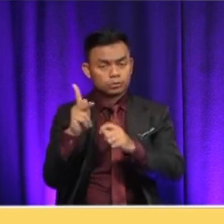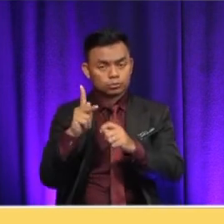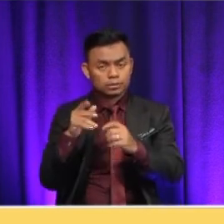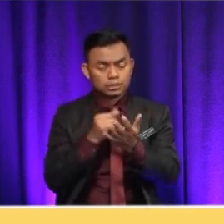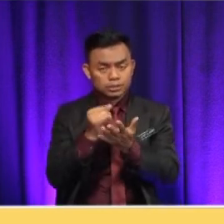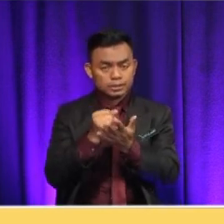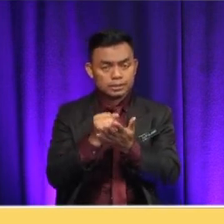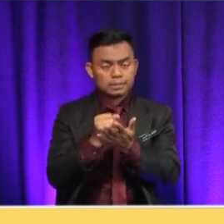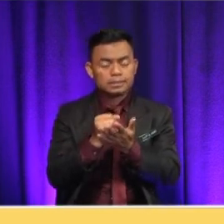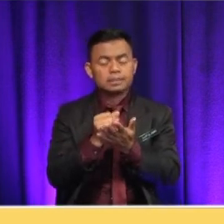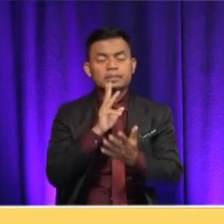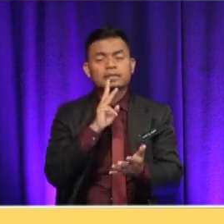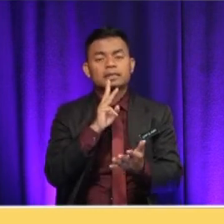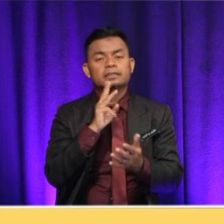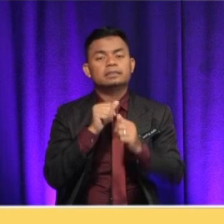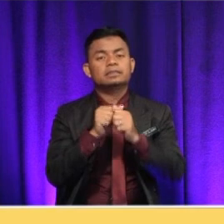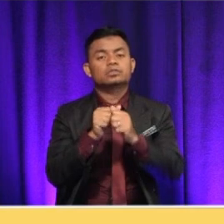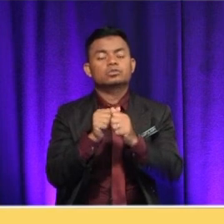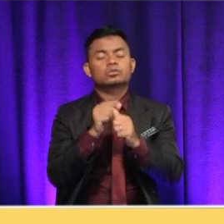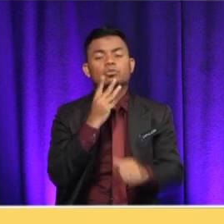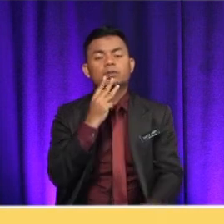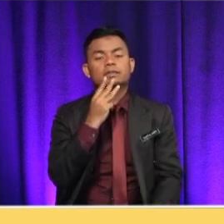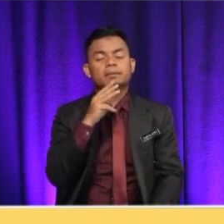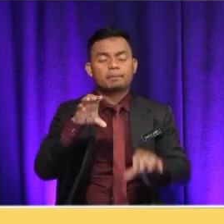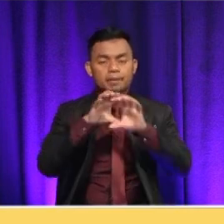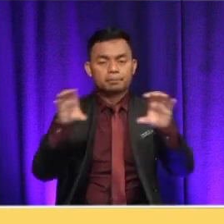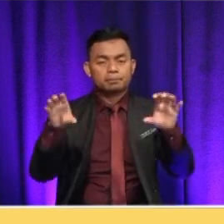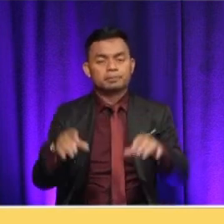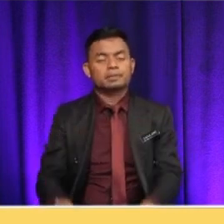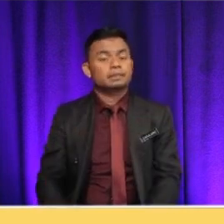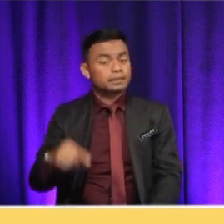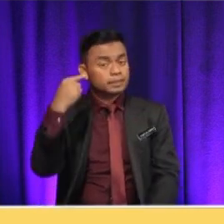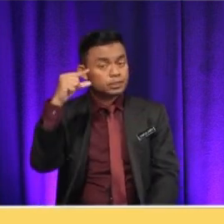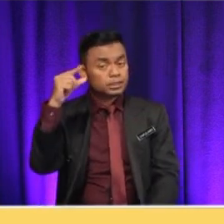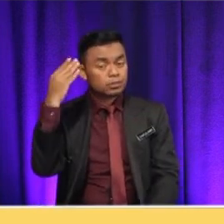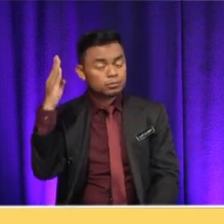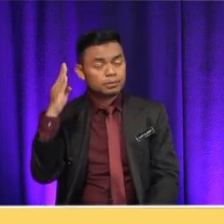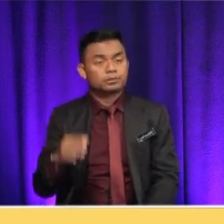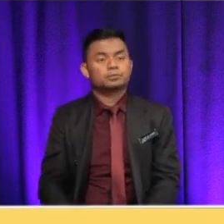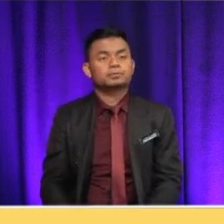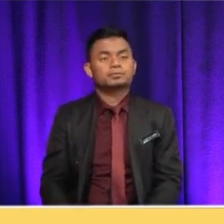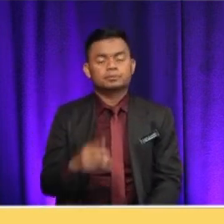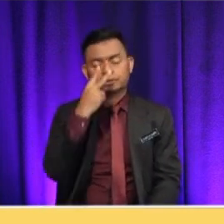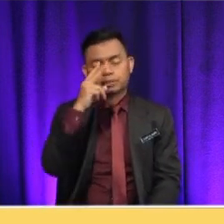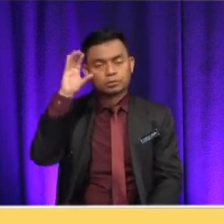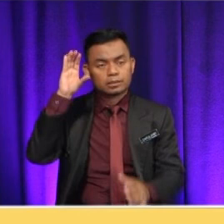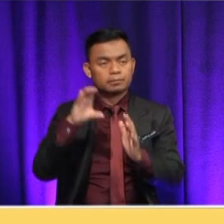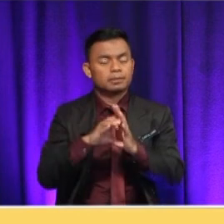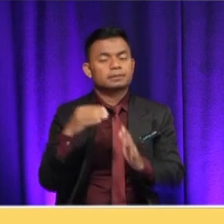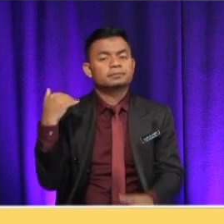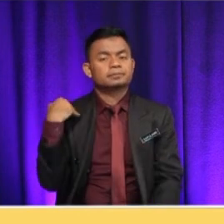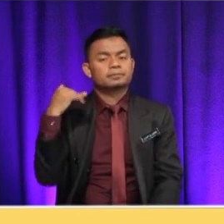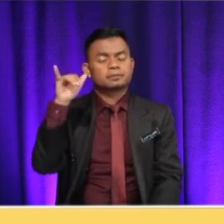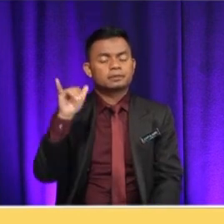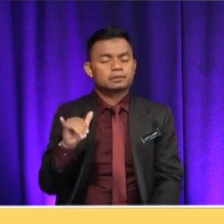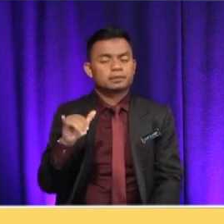air berdasarkan warna pipe. Warna hijau, warna biru. Okey, tengok dalam gambar ni, kita tengok ada yang pipe